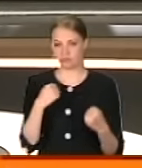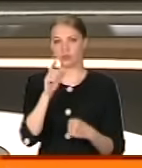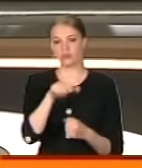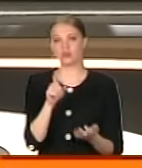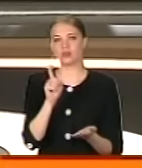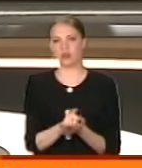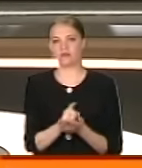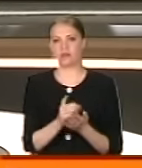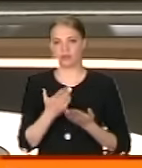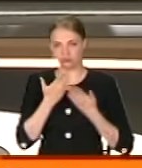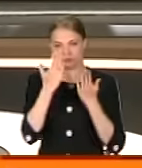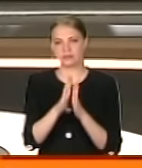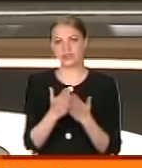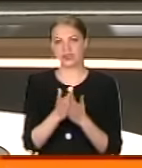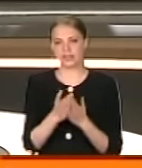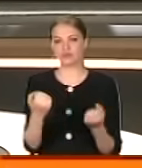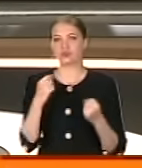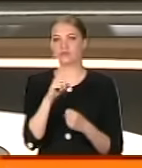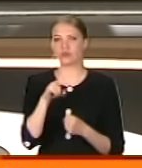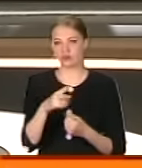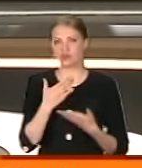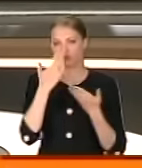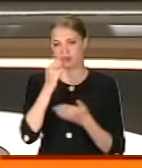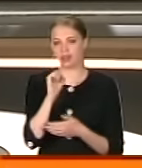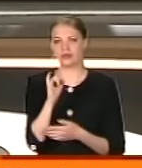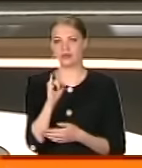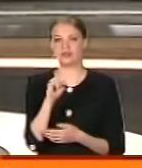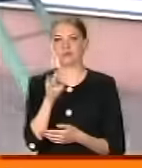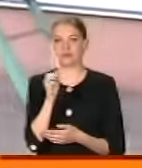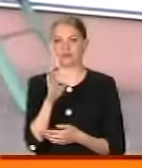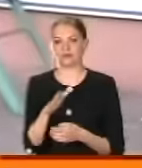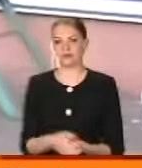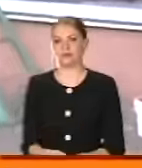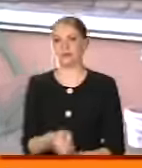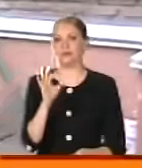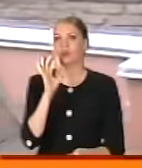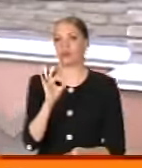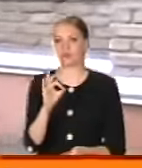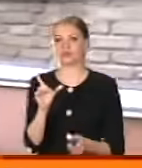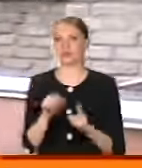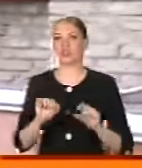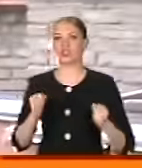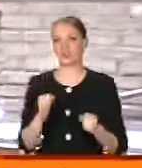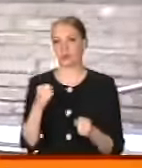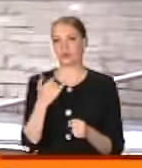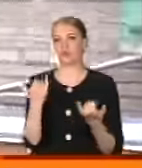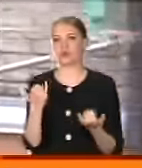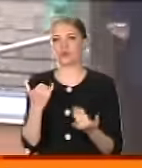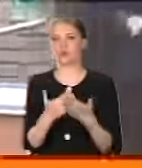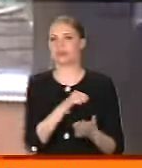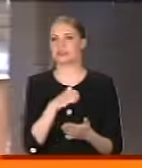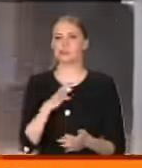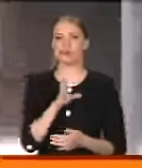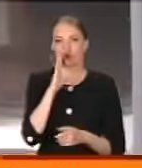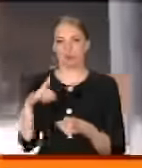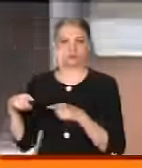Людина ма занурити в книги в спортзали читав Андр поч Олександра з подругою ольгою сго